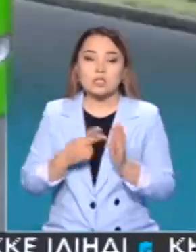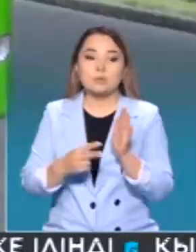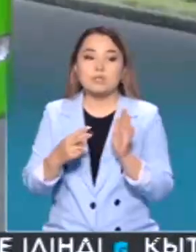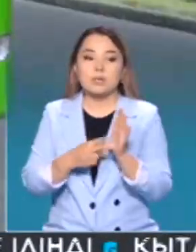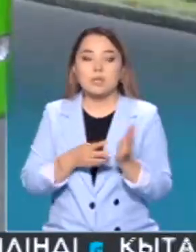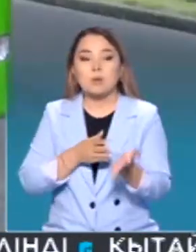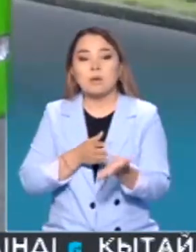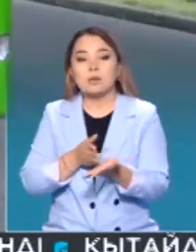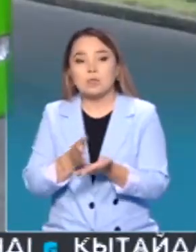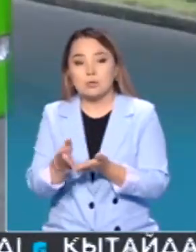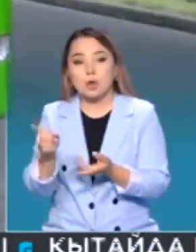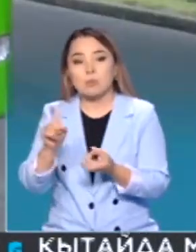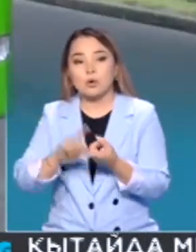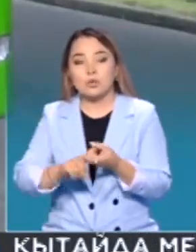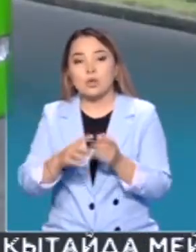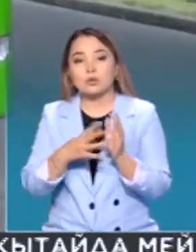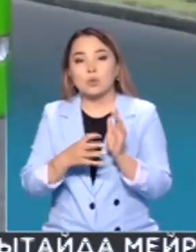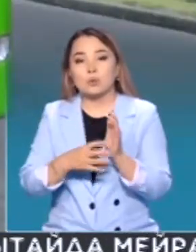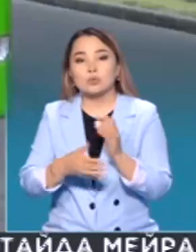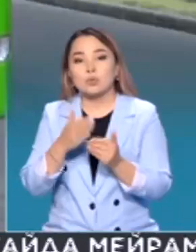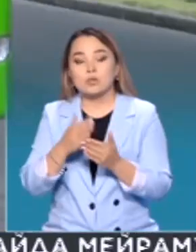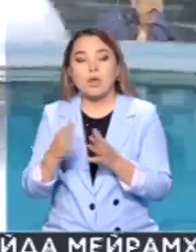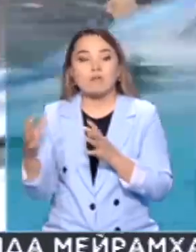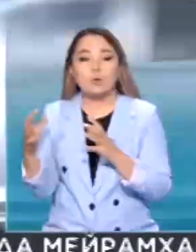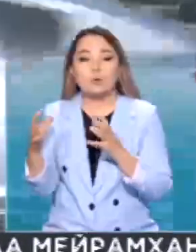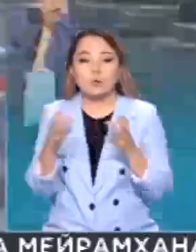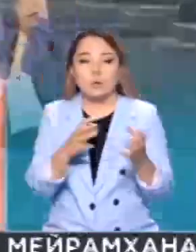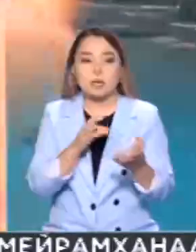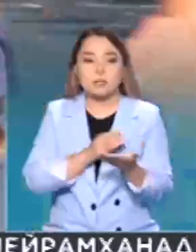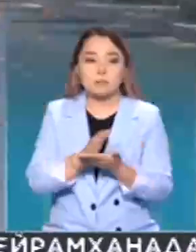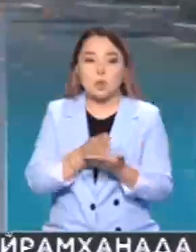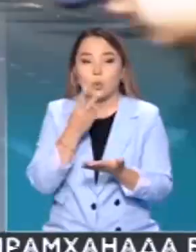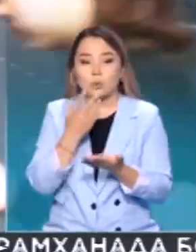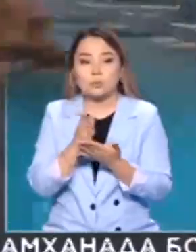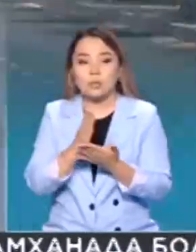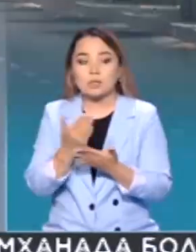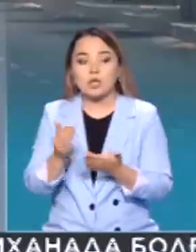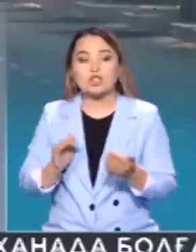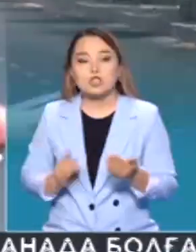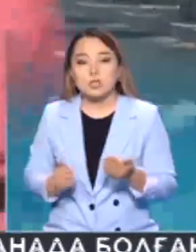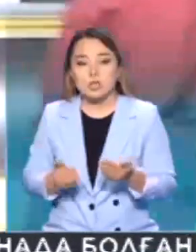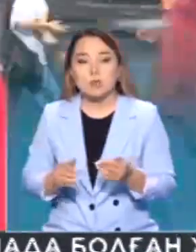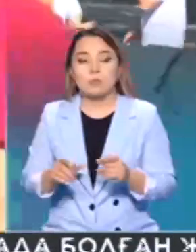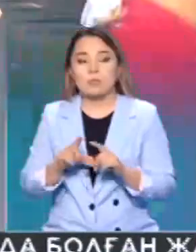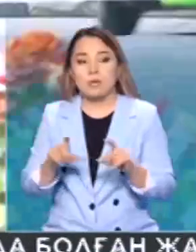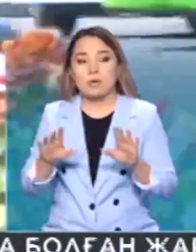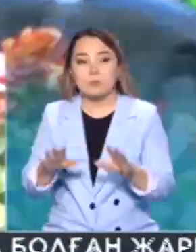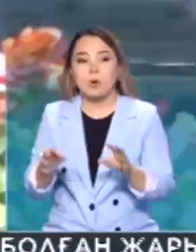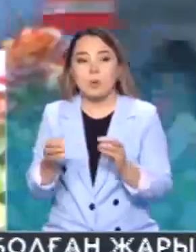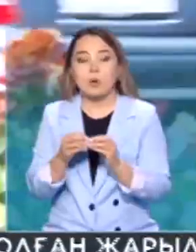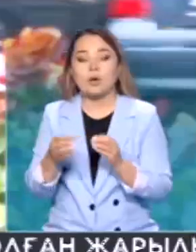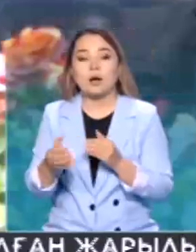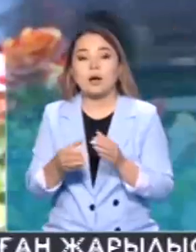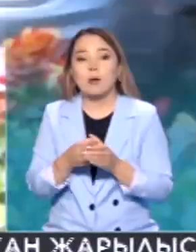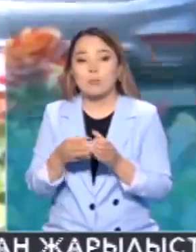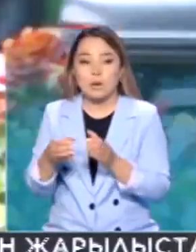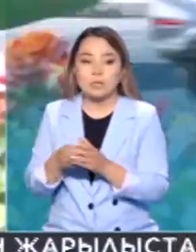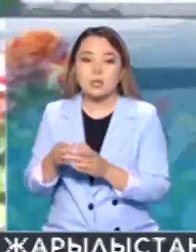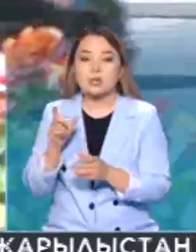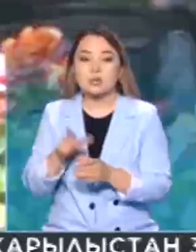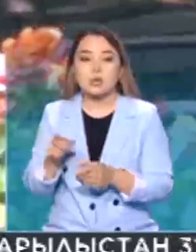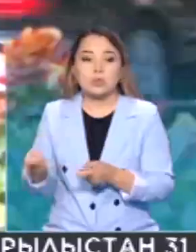77 бағыт бойынша 900-ге жуық автобус қызмет көрсетеді. Жекеменшік нысандағы 10 компания жолаушылар